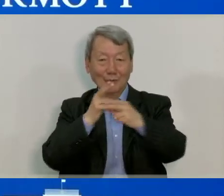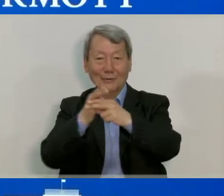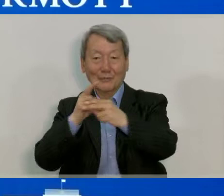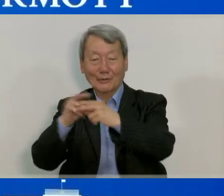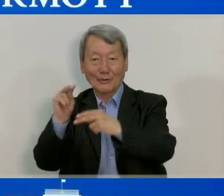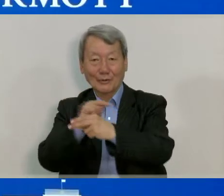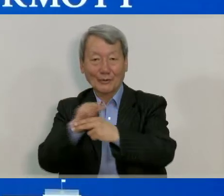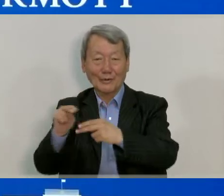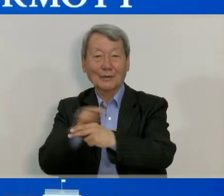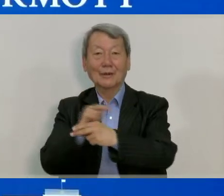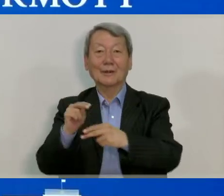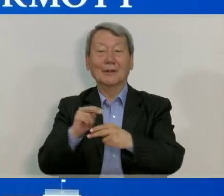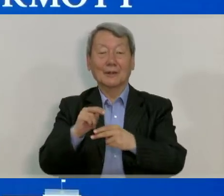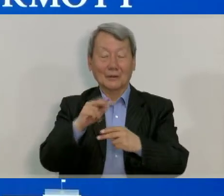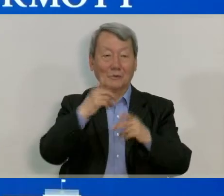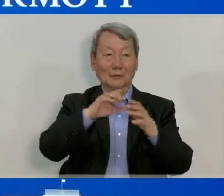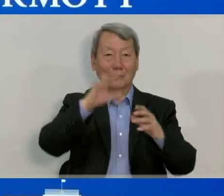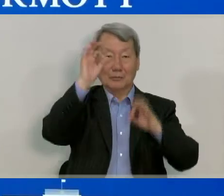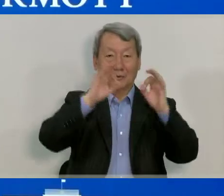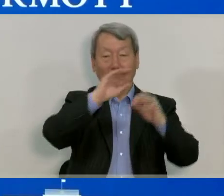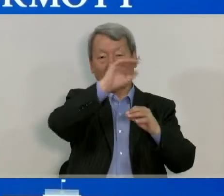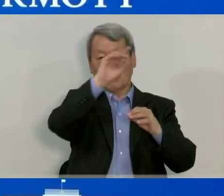сегодня